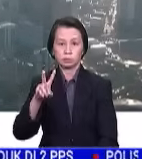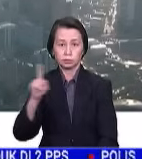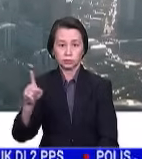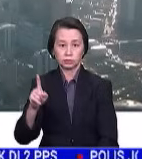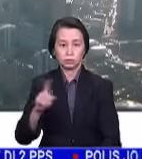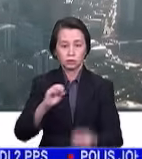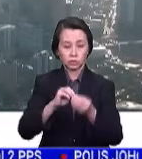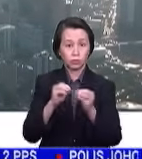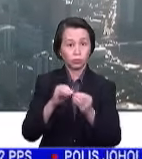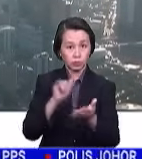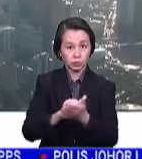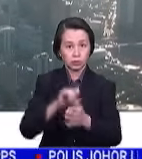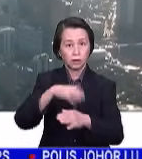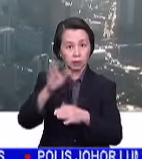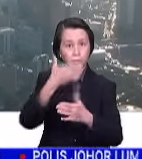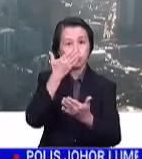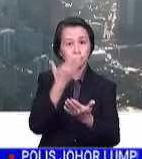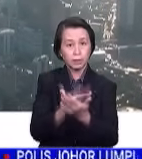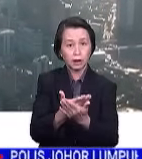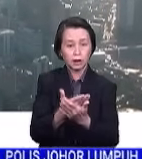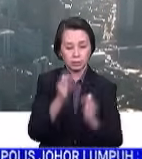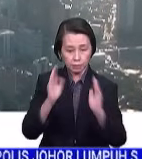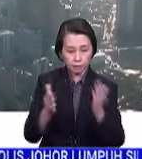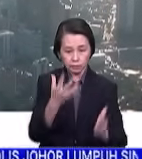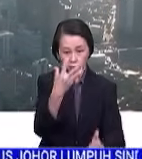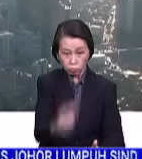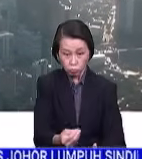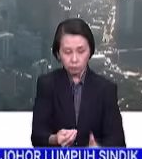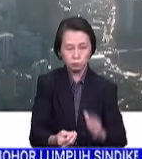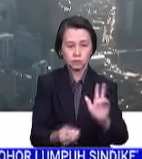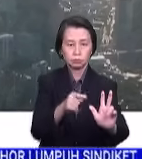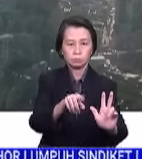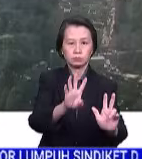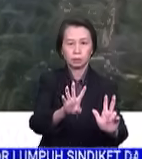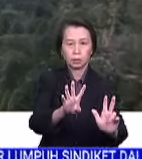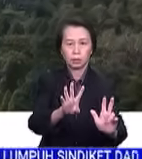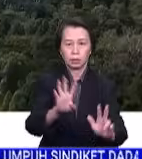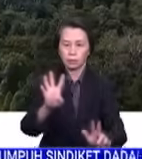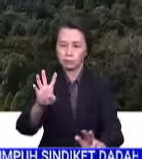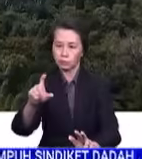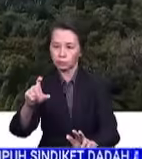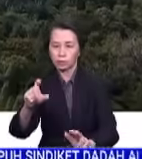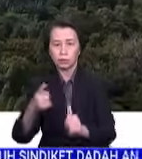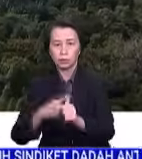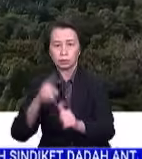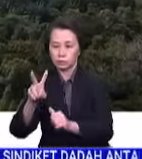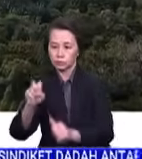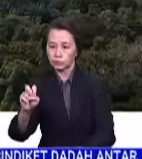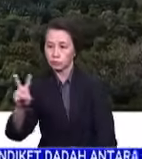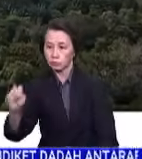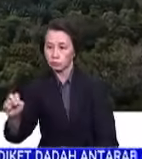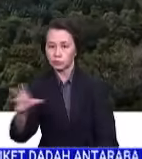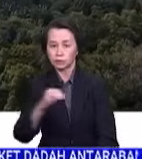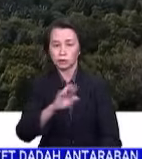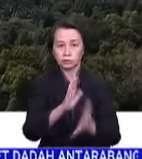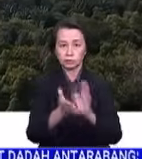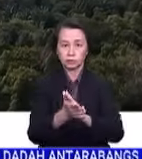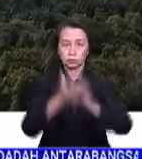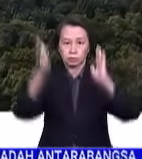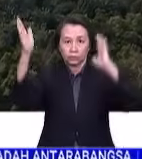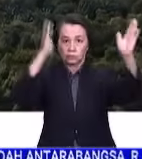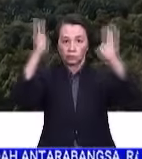Angka tersebut lebih baik berbanding penguncupan 3.4% pada suku keempat 2020 dan meletakkan